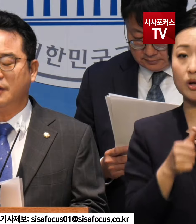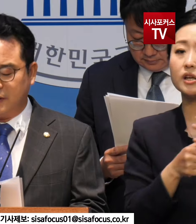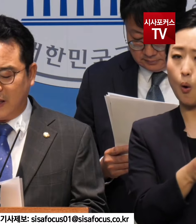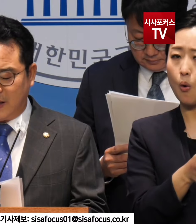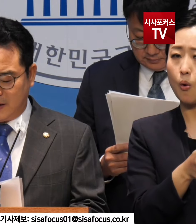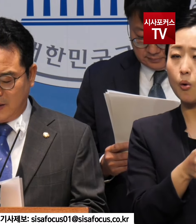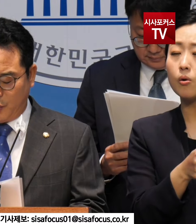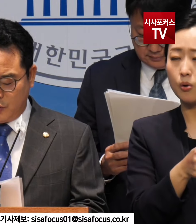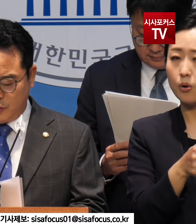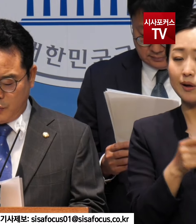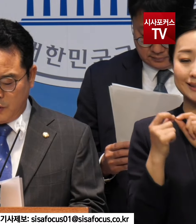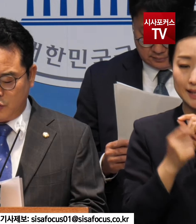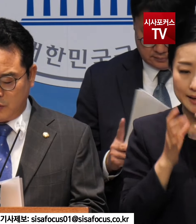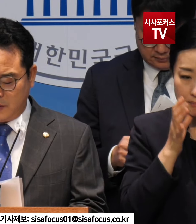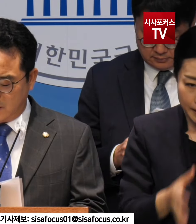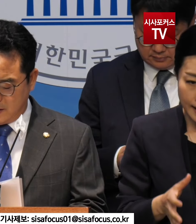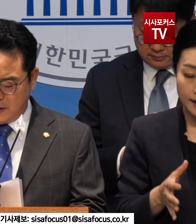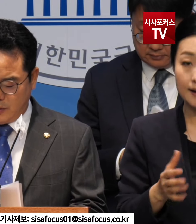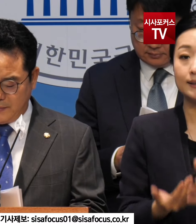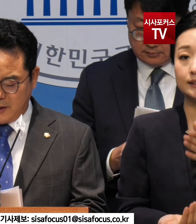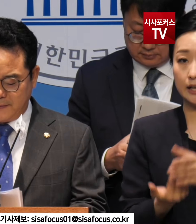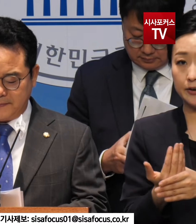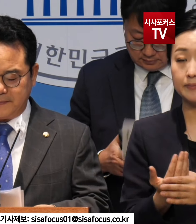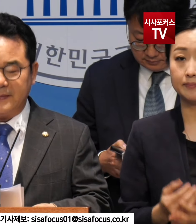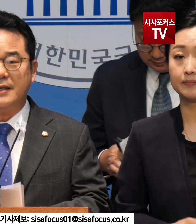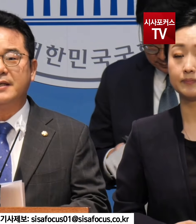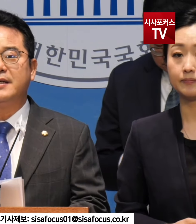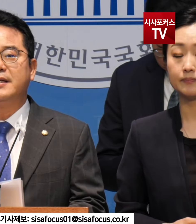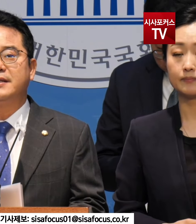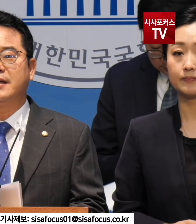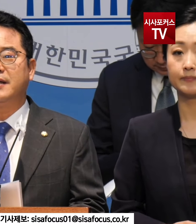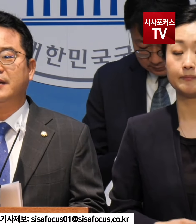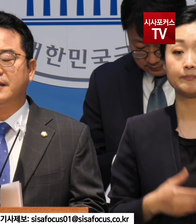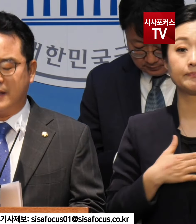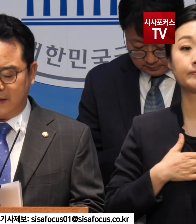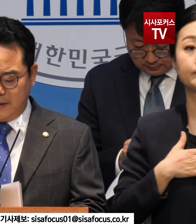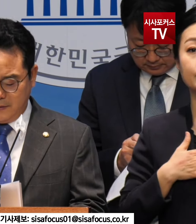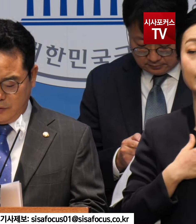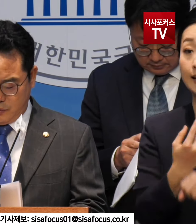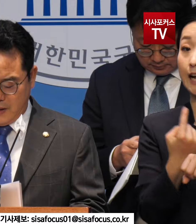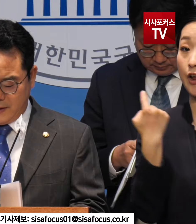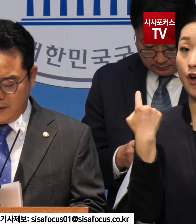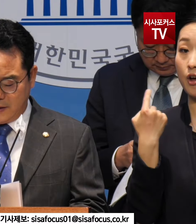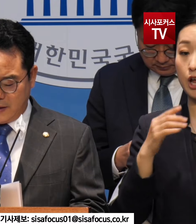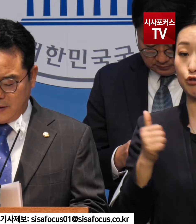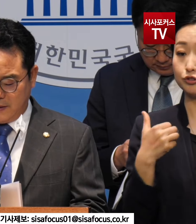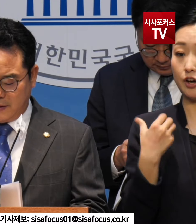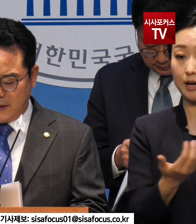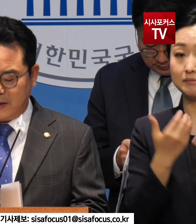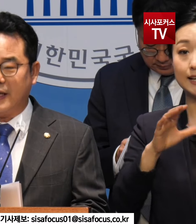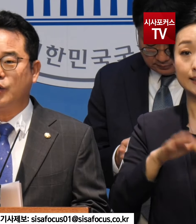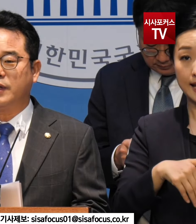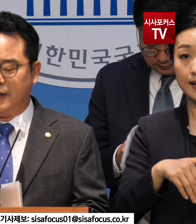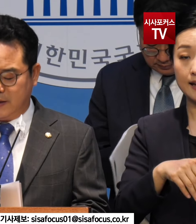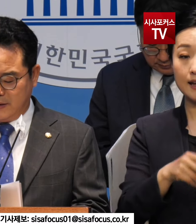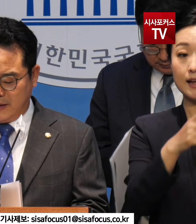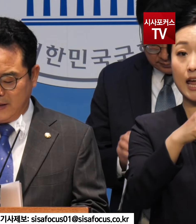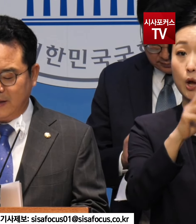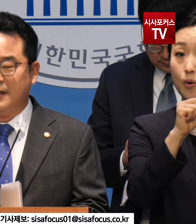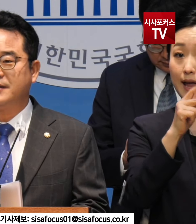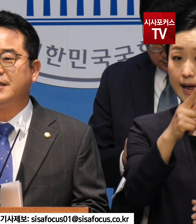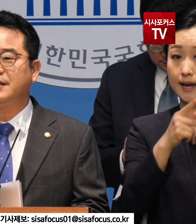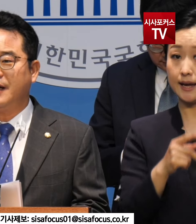문제점을 적나라하게 보여주었던 사건이기도 합니다. 제가 작년 국감에서 지적했던